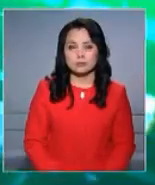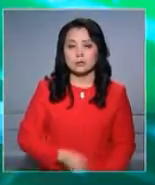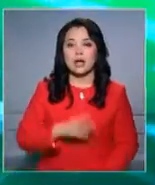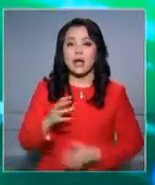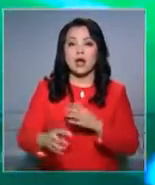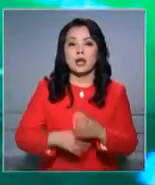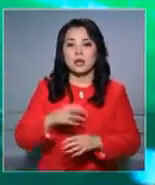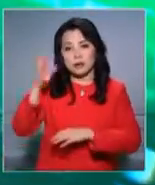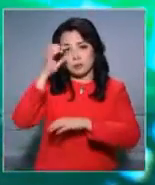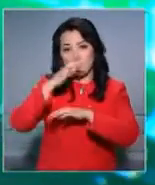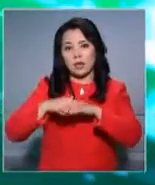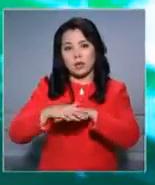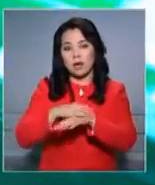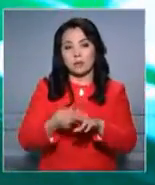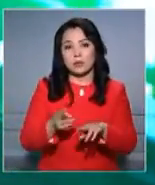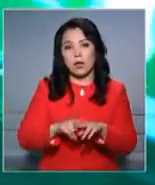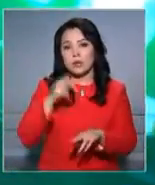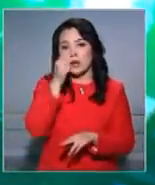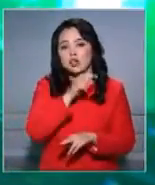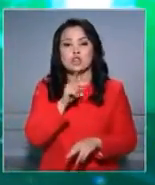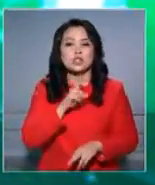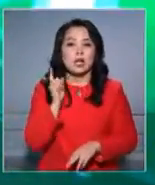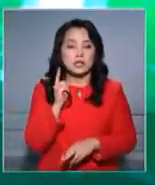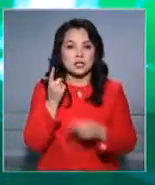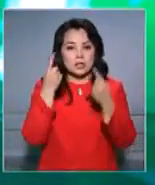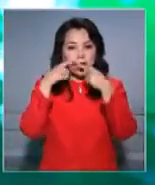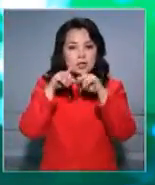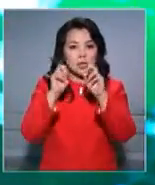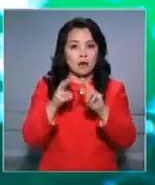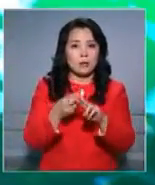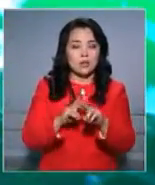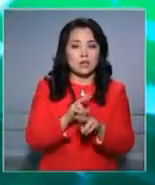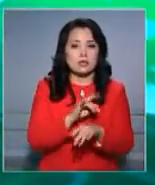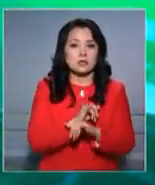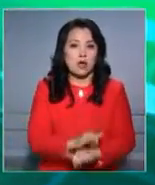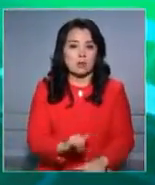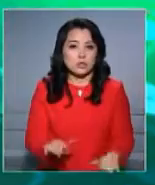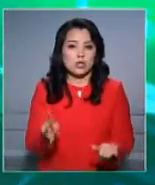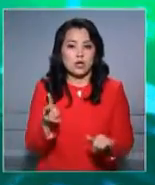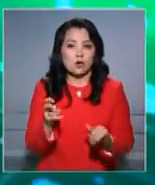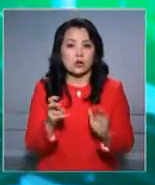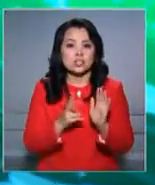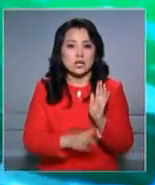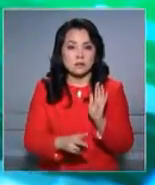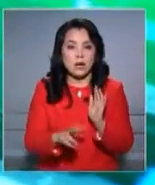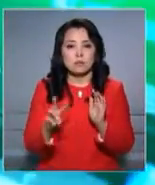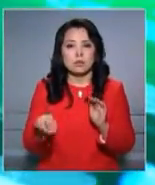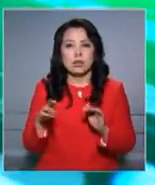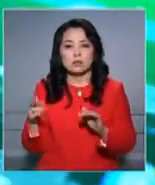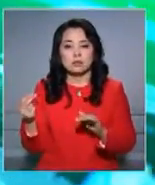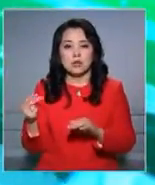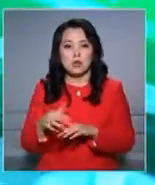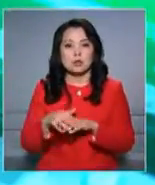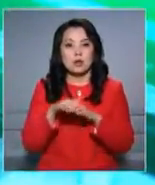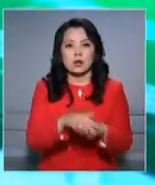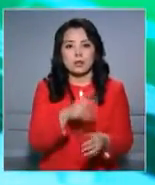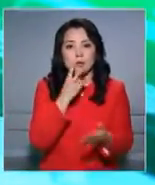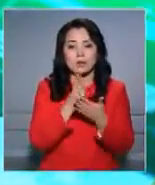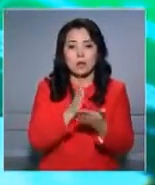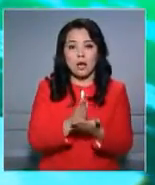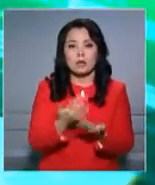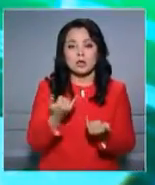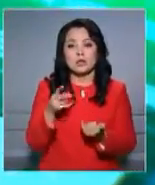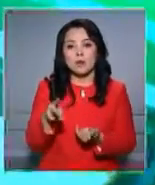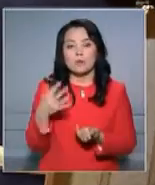Әлем елдері биылдың өзінде жасыл технологияны дамыту мақсатында 270 миллиард доллар қаражат бөлді. 2050 жылға